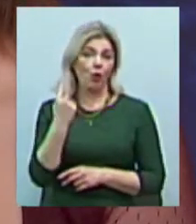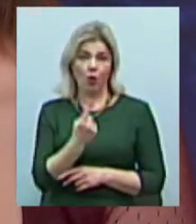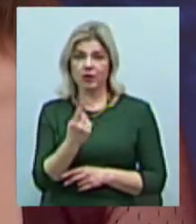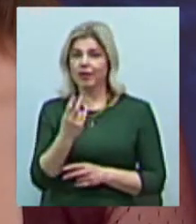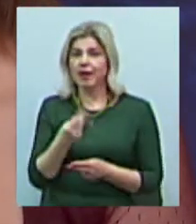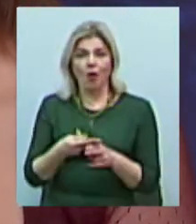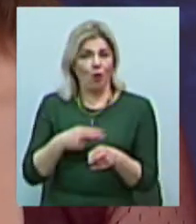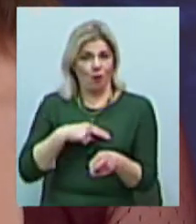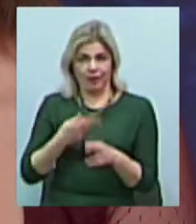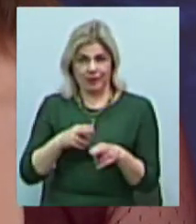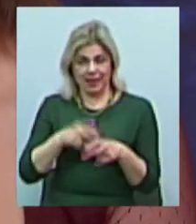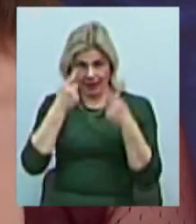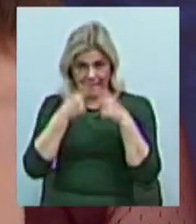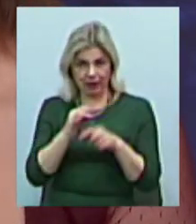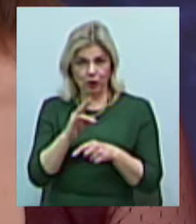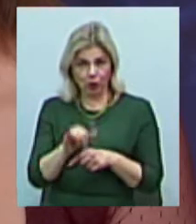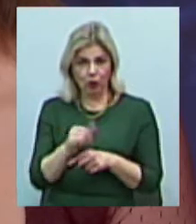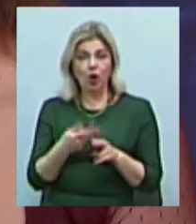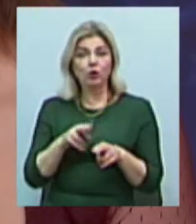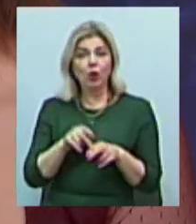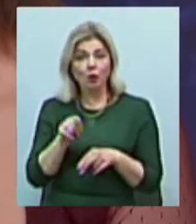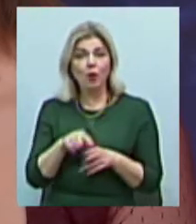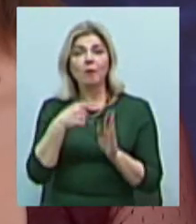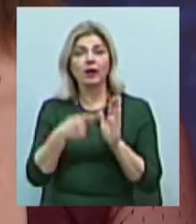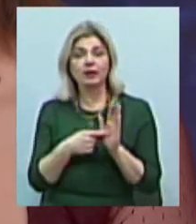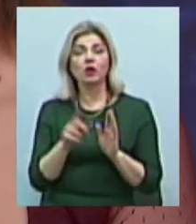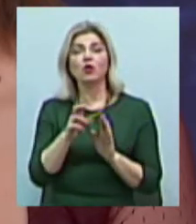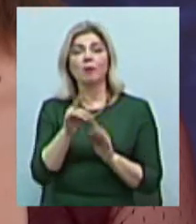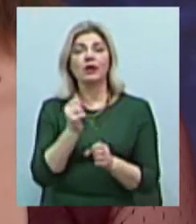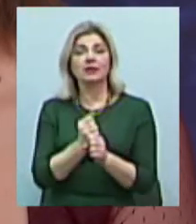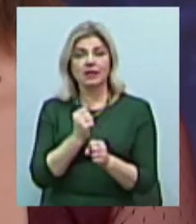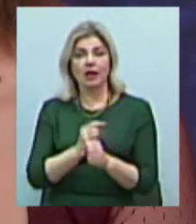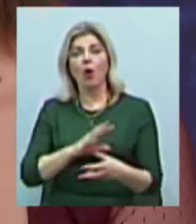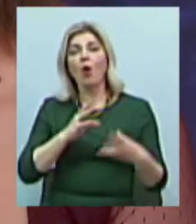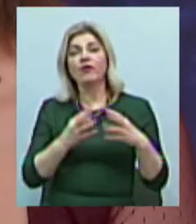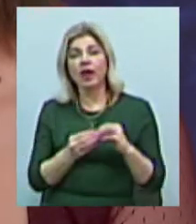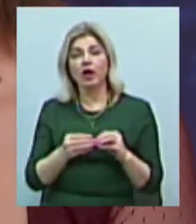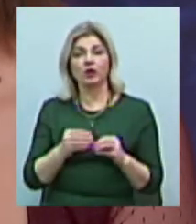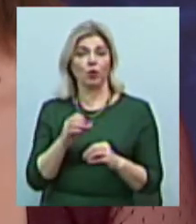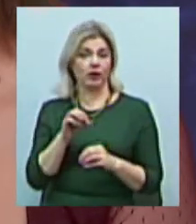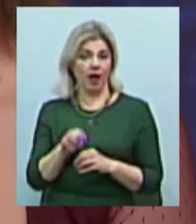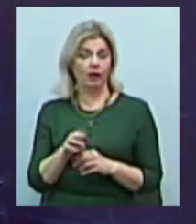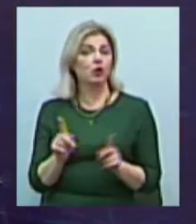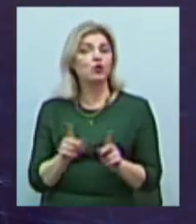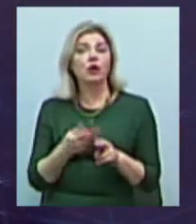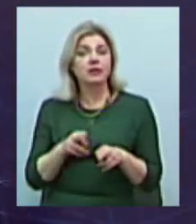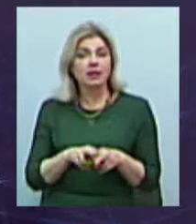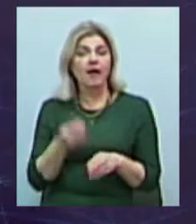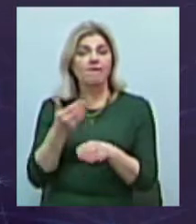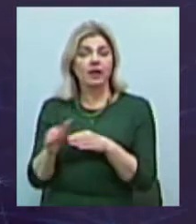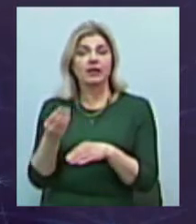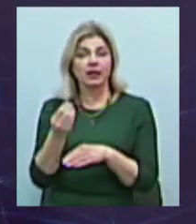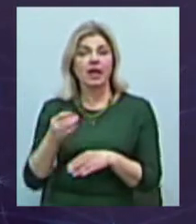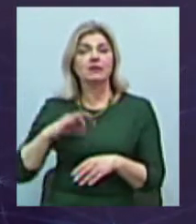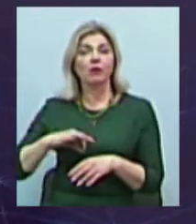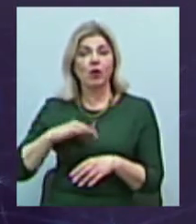цю техніку? Тому питання Новака було в тому, щоб зробити так називаємий кінцевий результат. Що це таке? Це виділення коштів